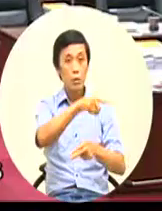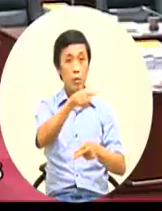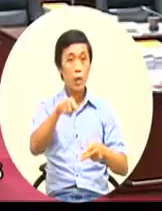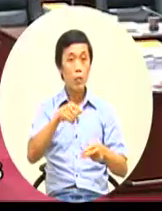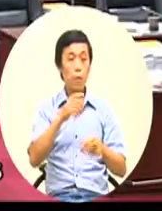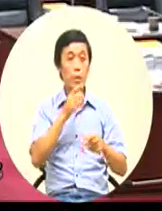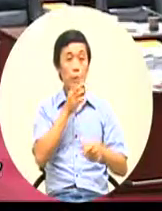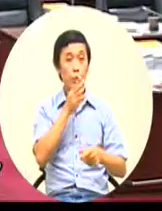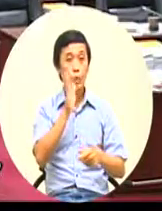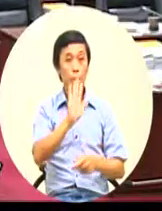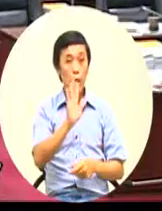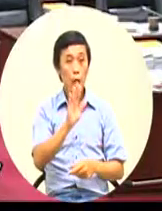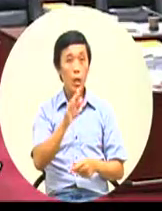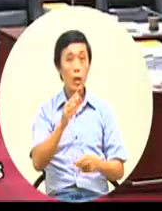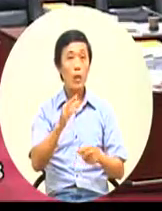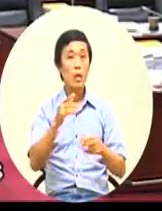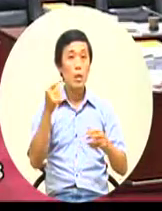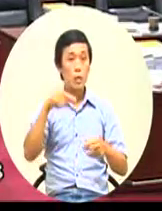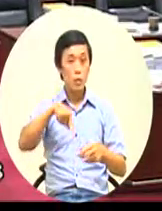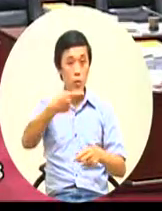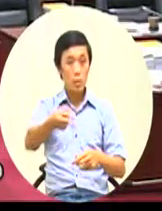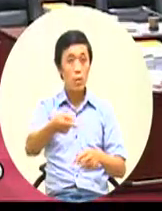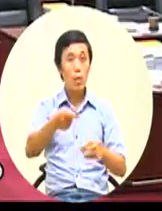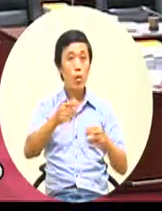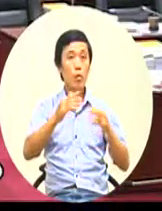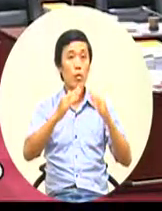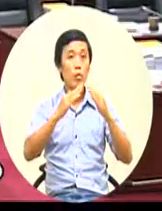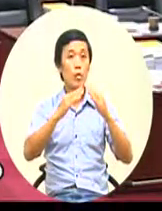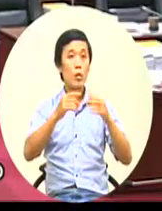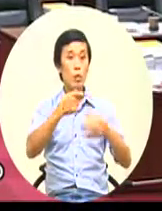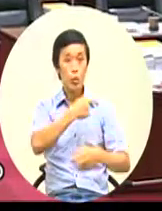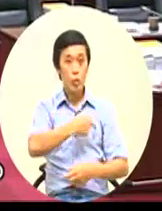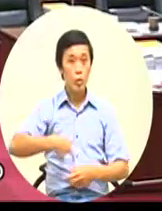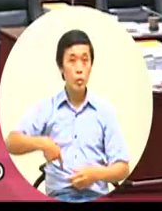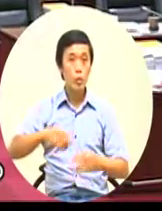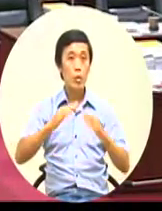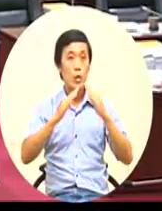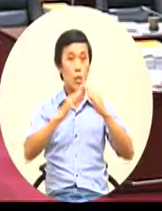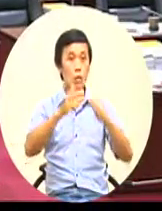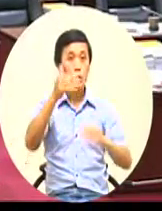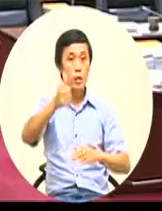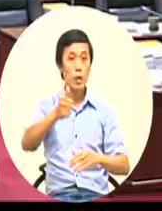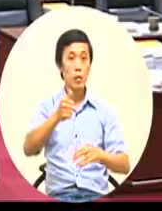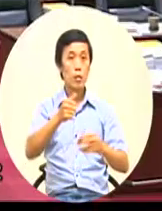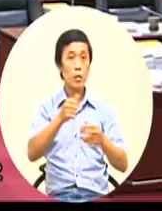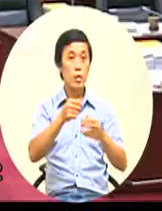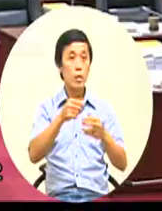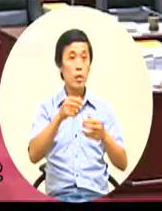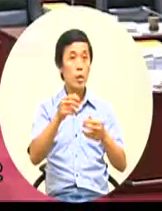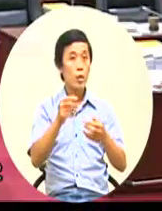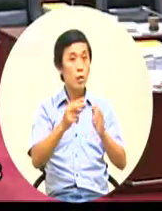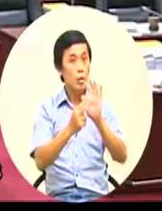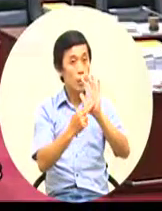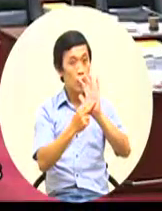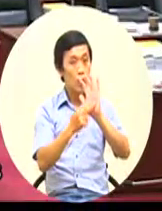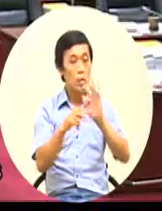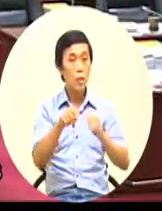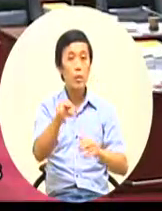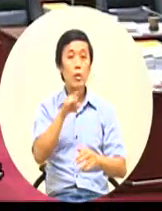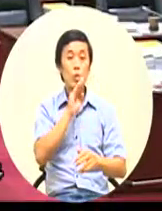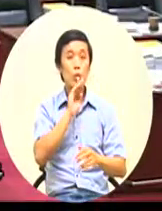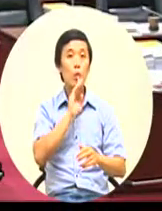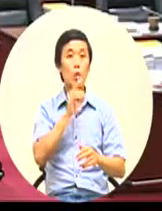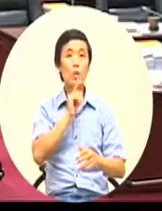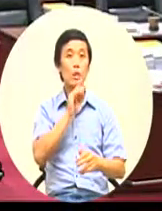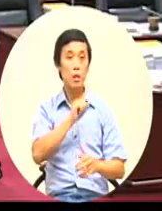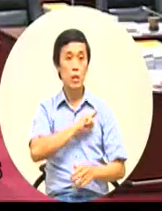举，市长排除万难把他做好，他的文宣也会说他是争取的。接下来就诚如博